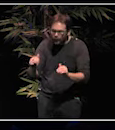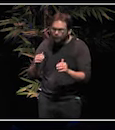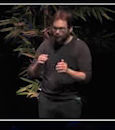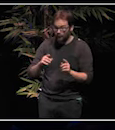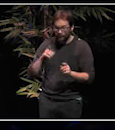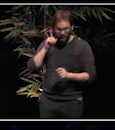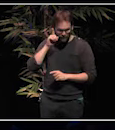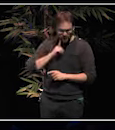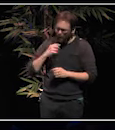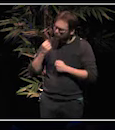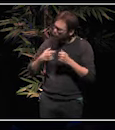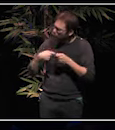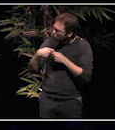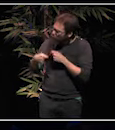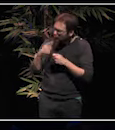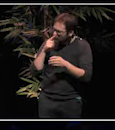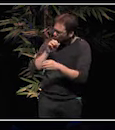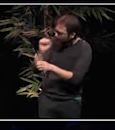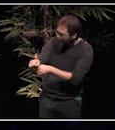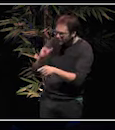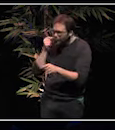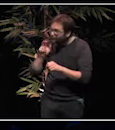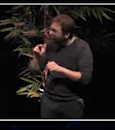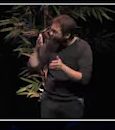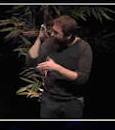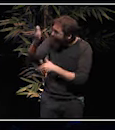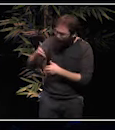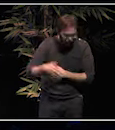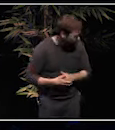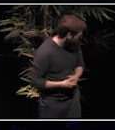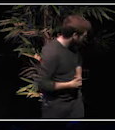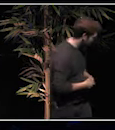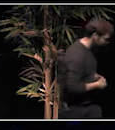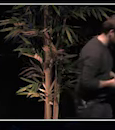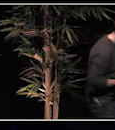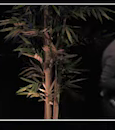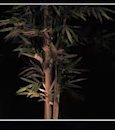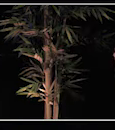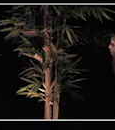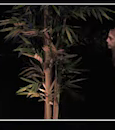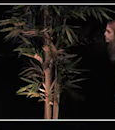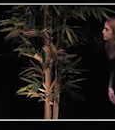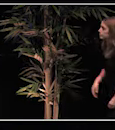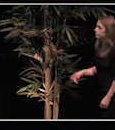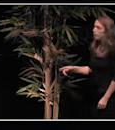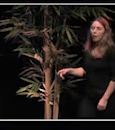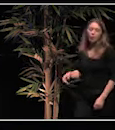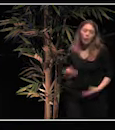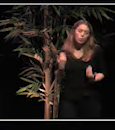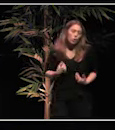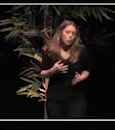la durée, finiront par battre les hommes, Guillaume? Alors je pense que j'ai été suffisamment gentil avec les femmes, il ne faut pas exagérer non plus.